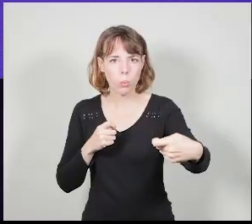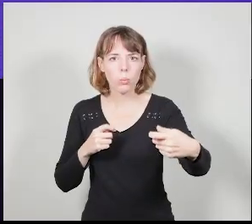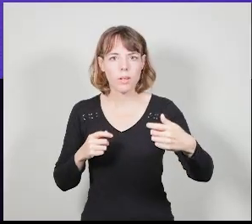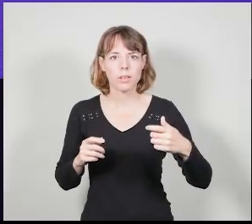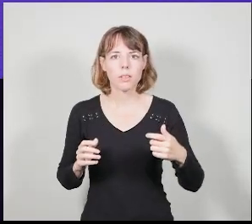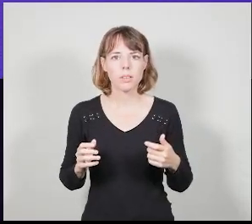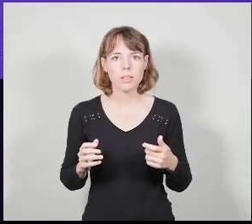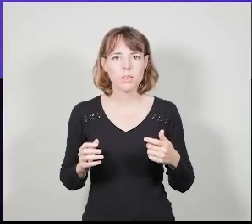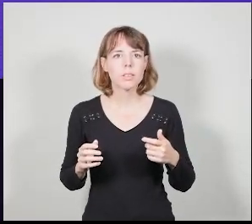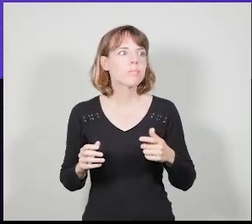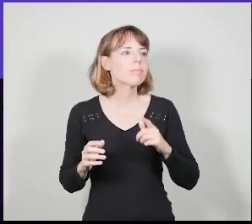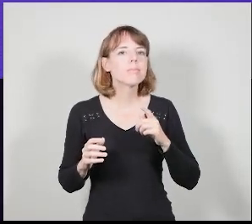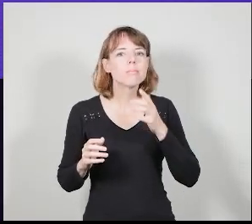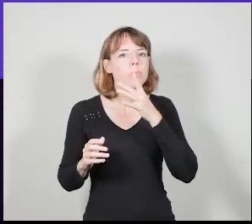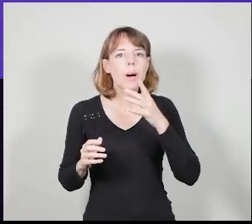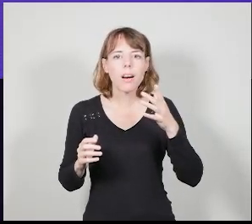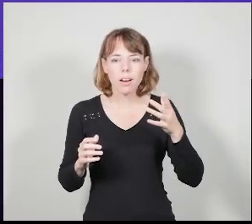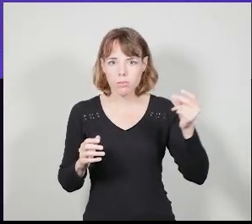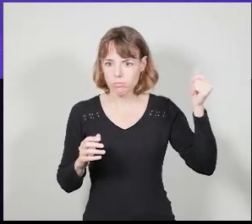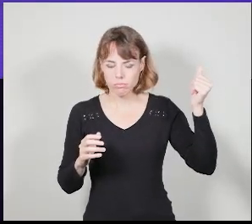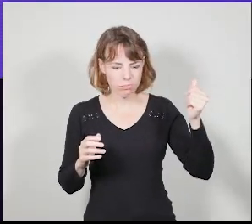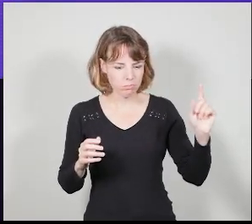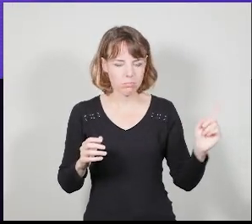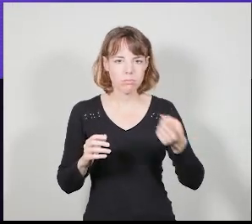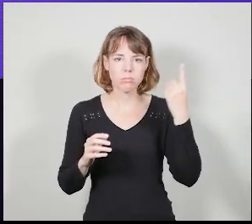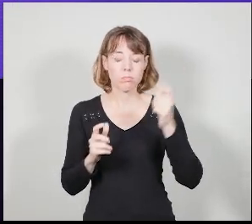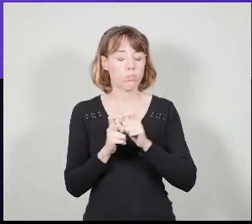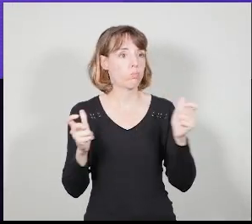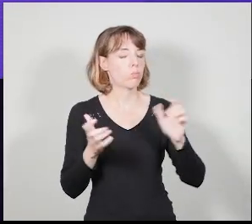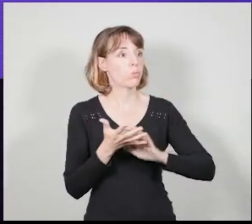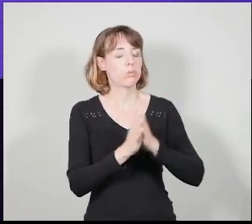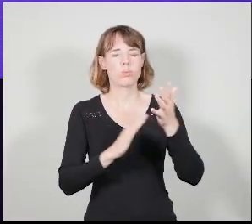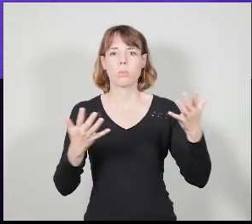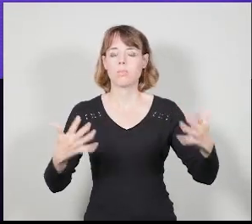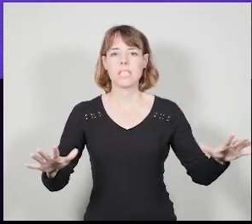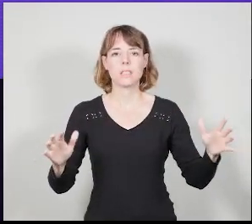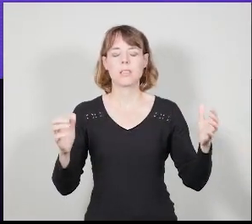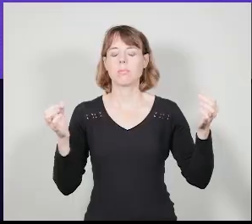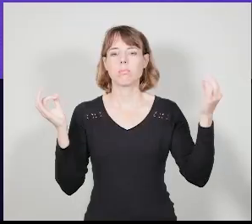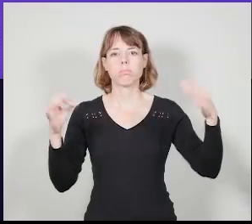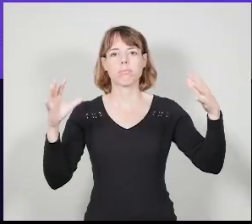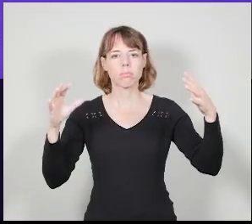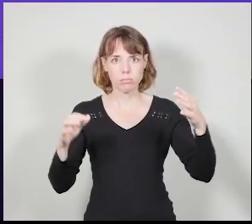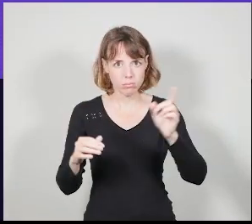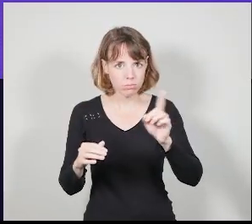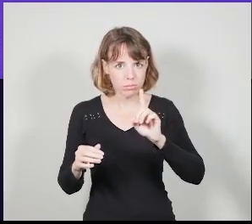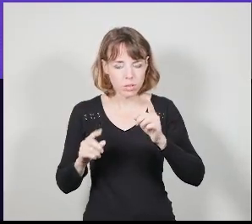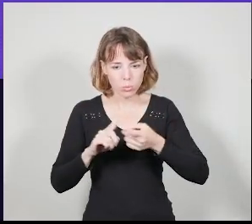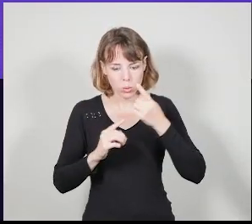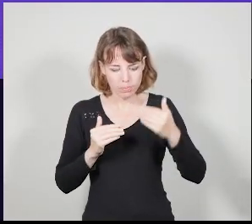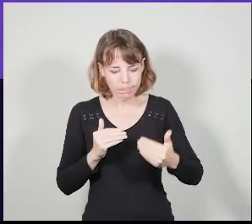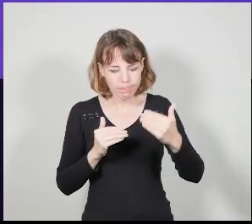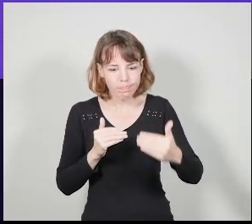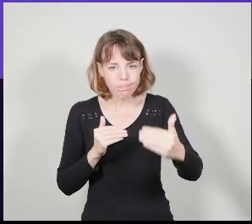que massivement, du jour au lendemain, les structures puissent se transformer. Et tous ces jalons-là, ils étaient nécessaires. Ils étaient nécessaires, mais on s'est aperçu